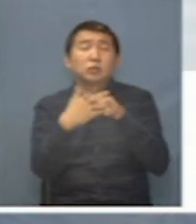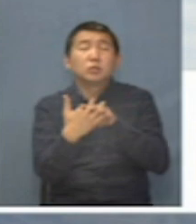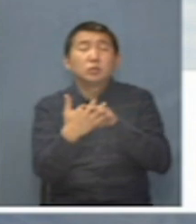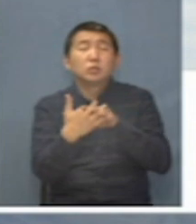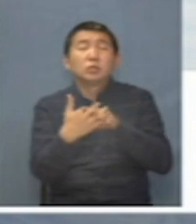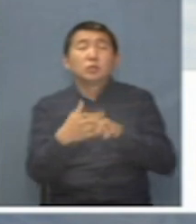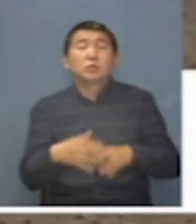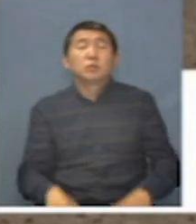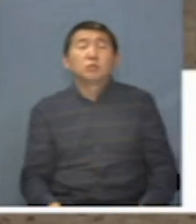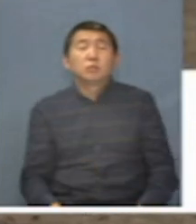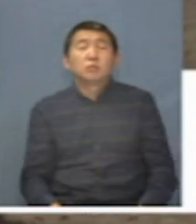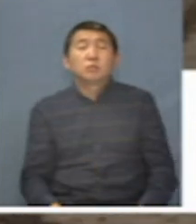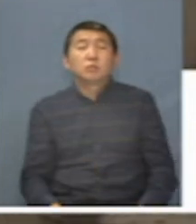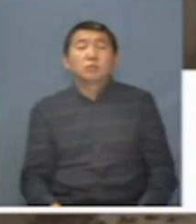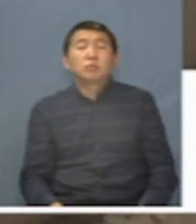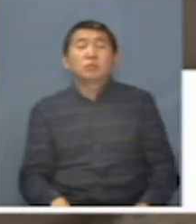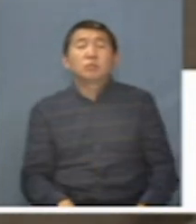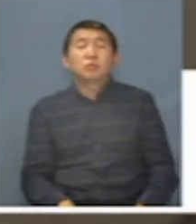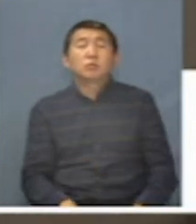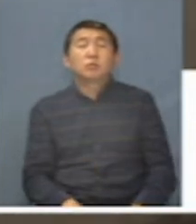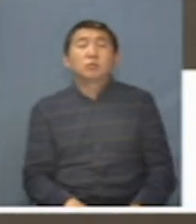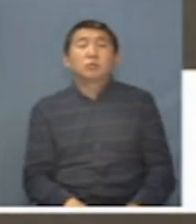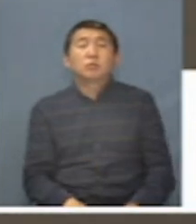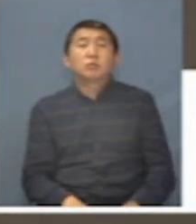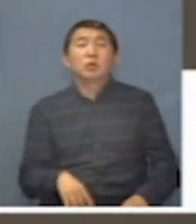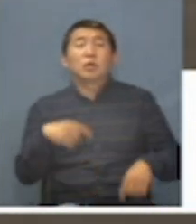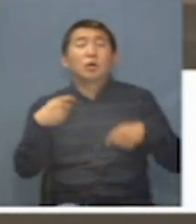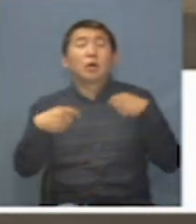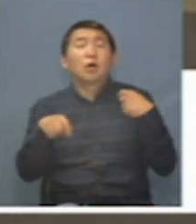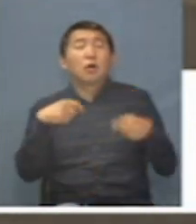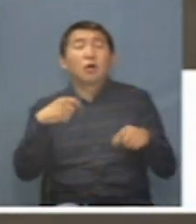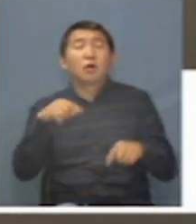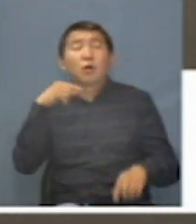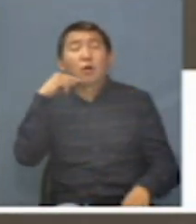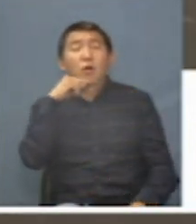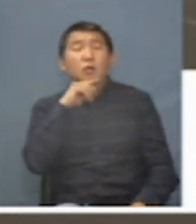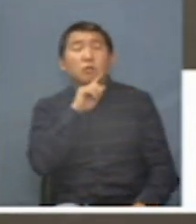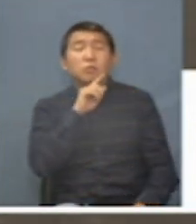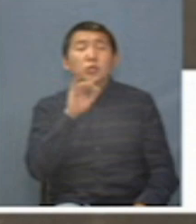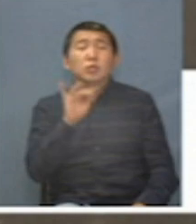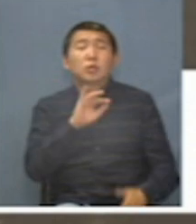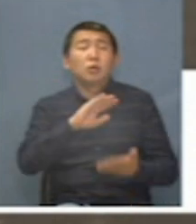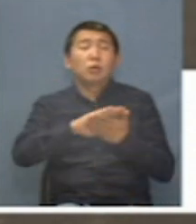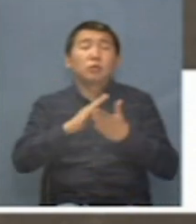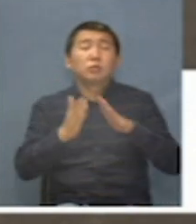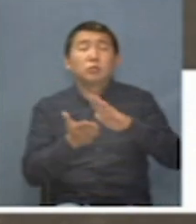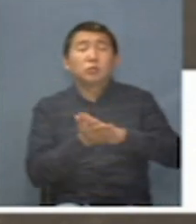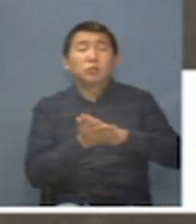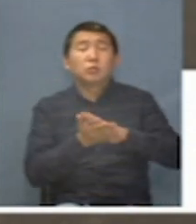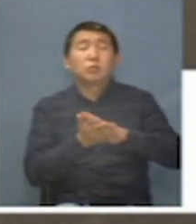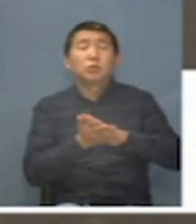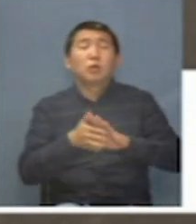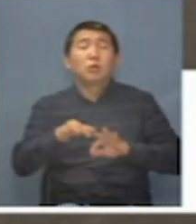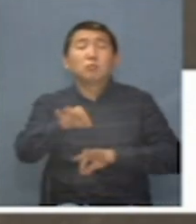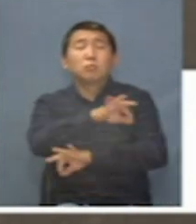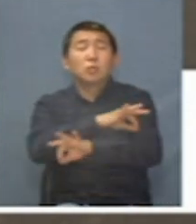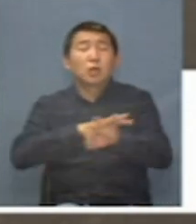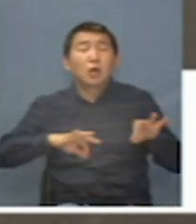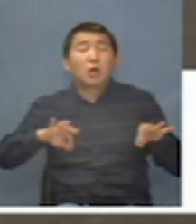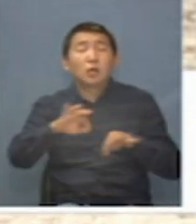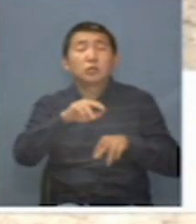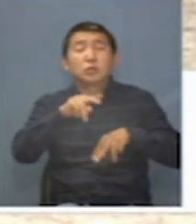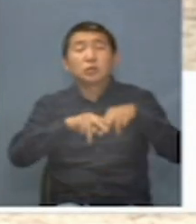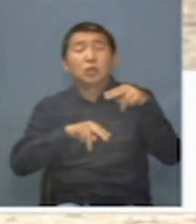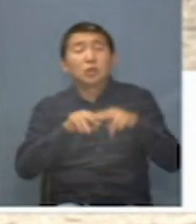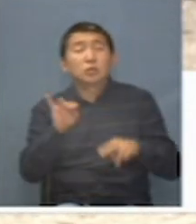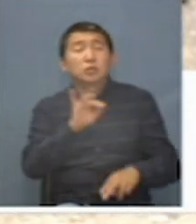зависит транспортное сообщение сельского округа, его торгово-экономические связи, условия для реализации проектов в сфере строительства и так